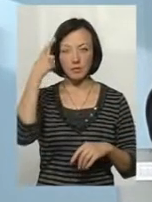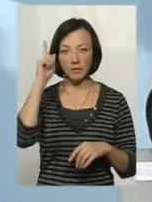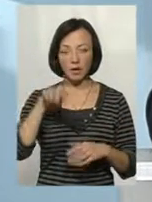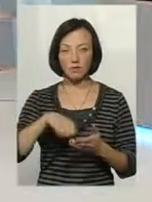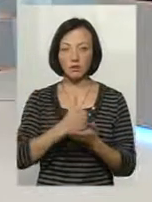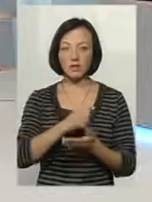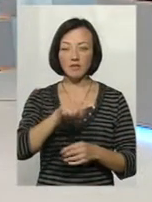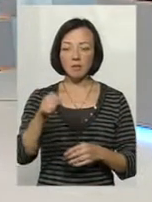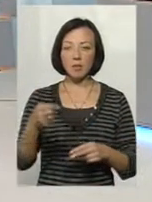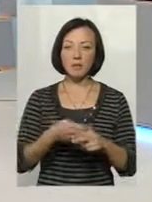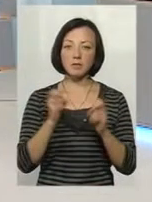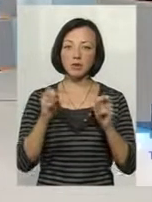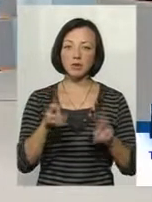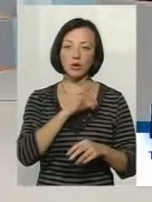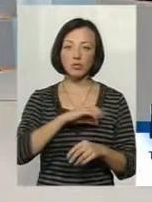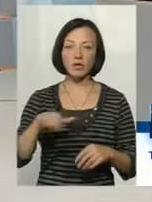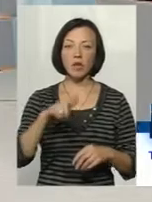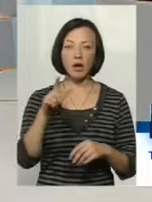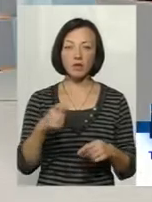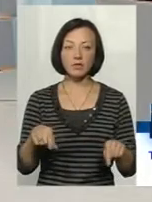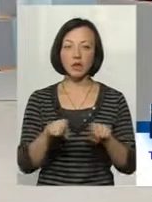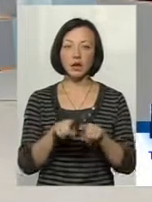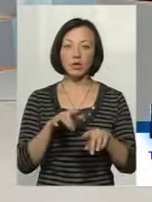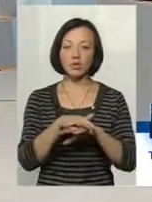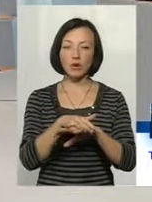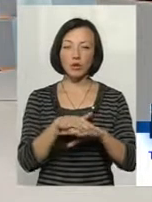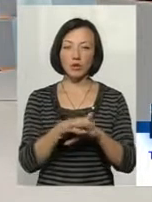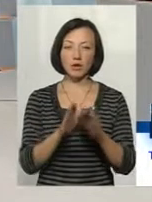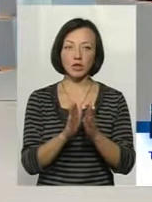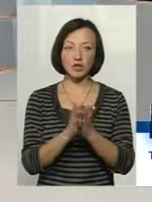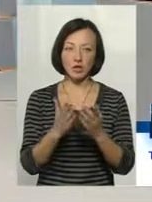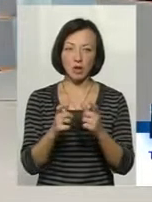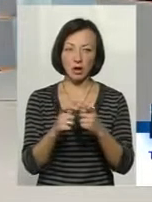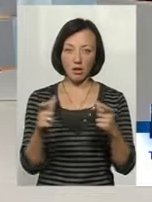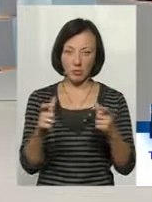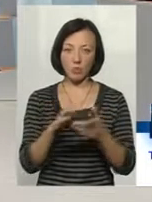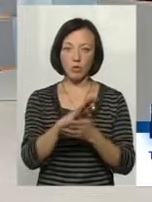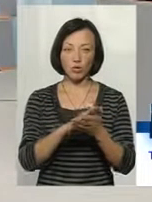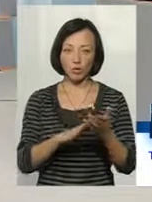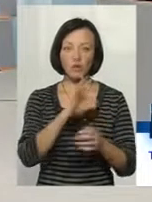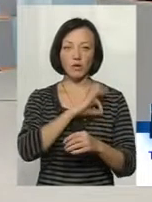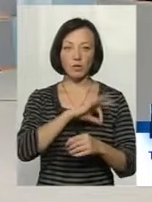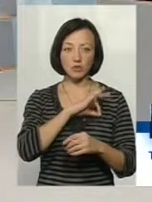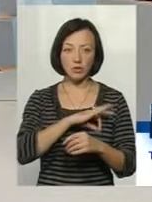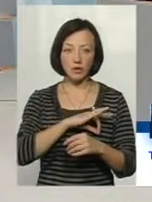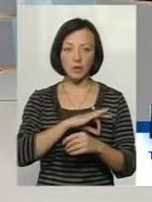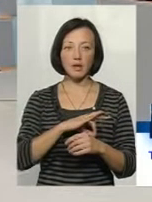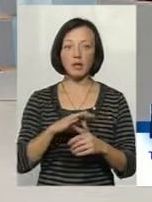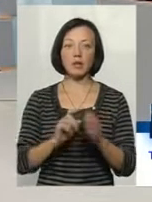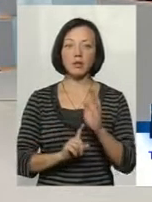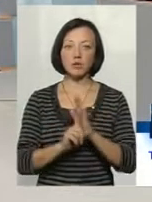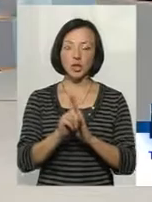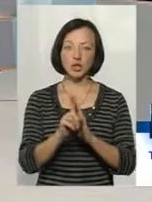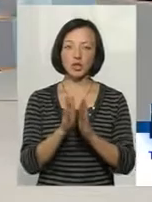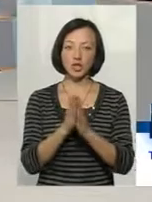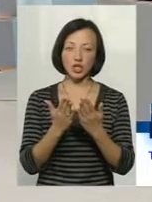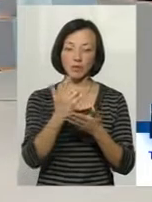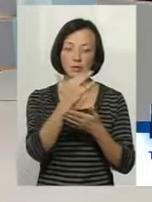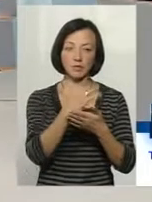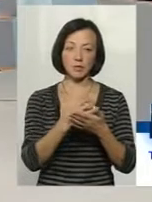основні вимоги безпечного користування газу, в таких розрахункових книжках, які продовжують використовуватися, на початку цієї книжки